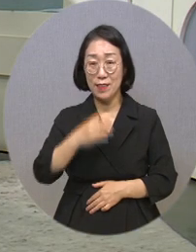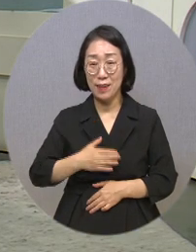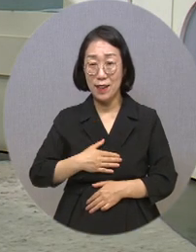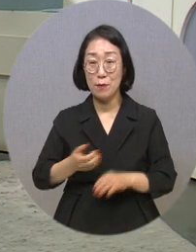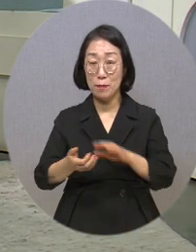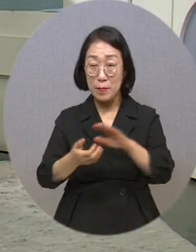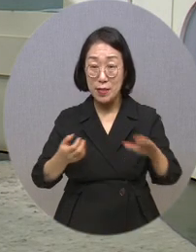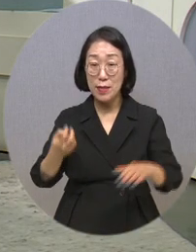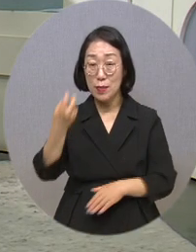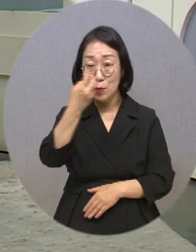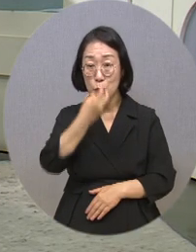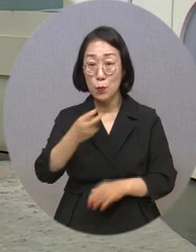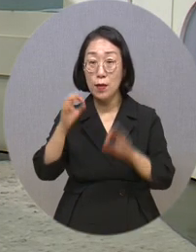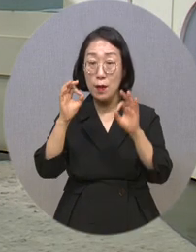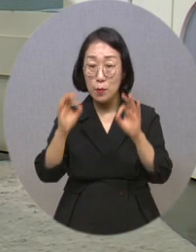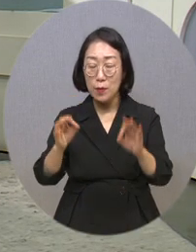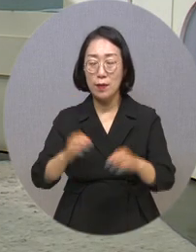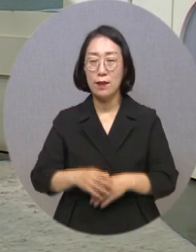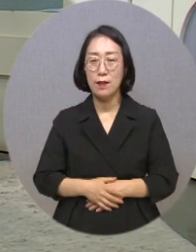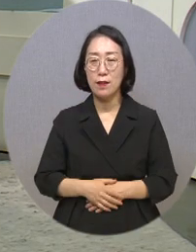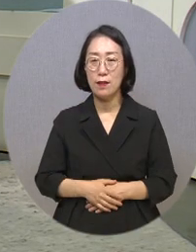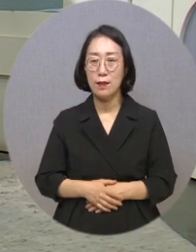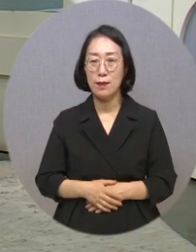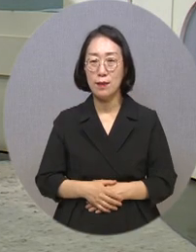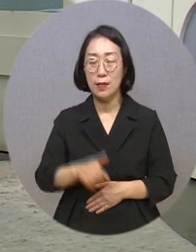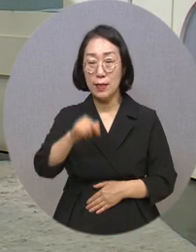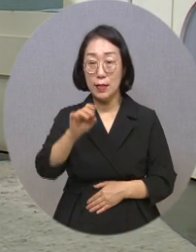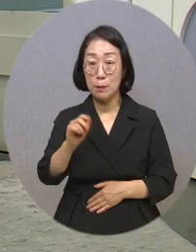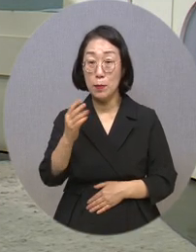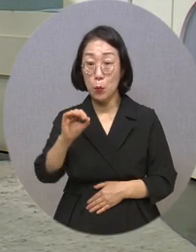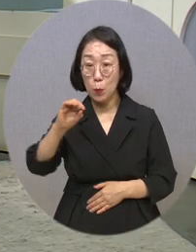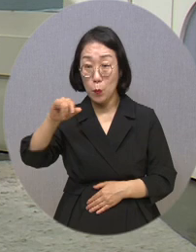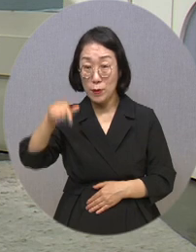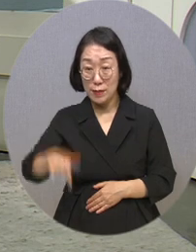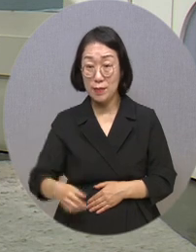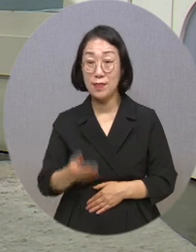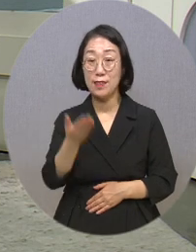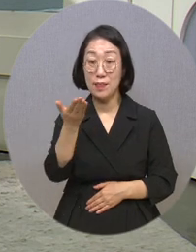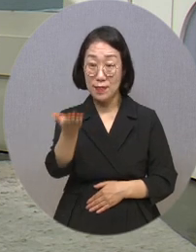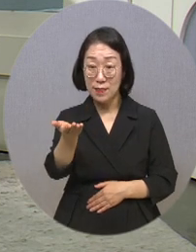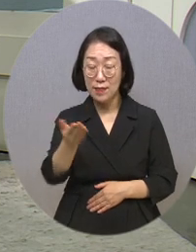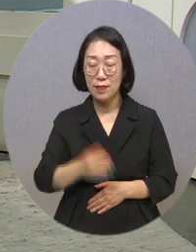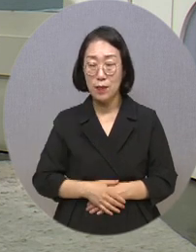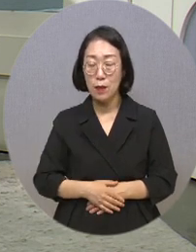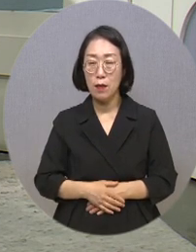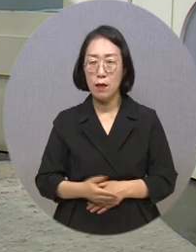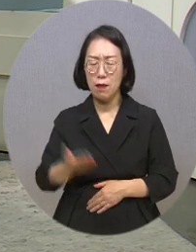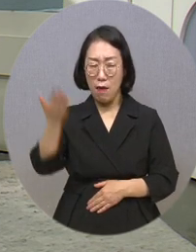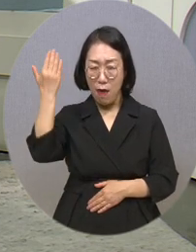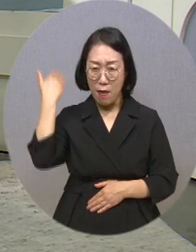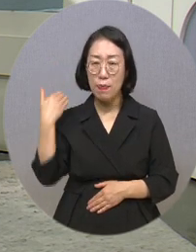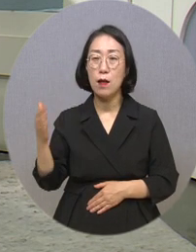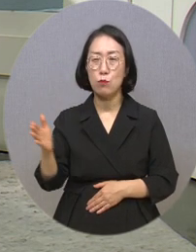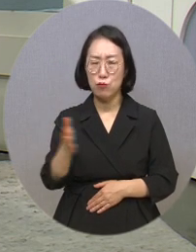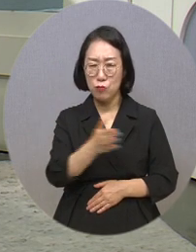사전 조사를 해보니까 우리 김용직 변호사께서는 오래전부터